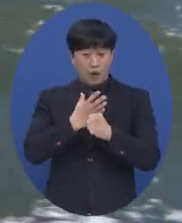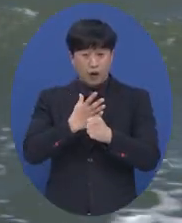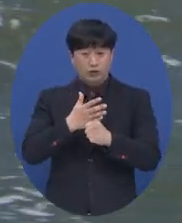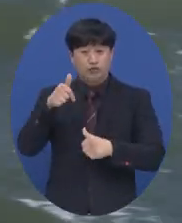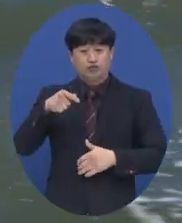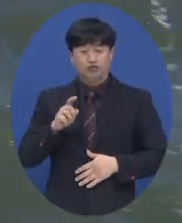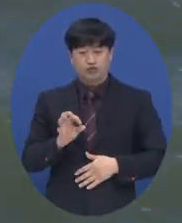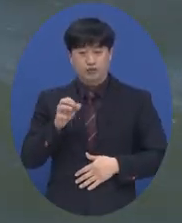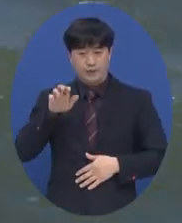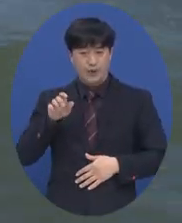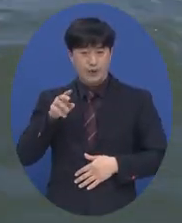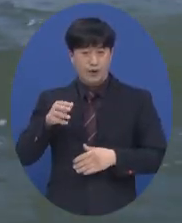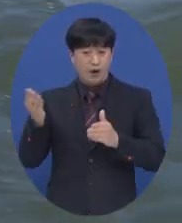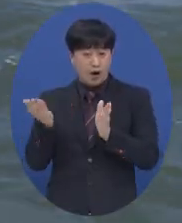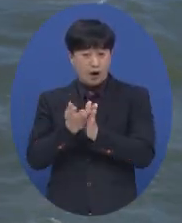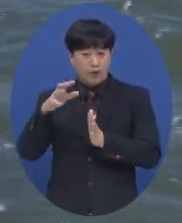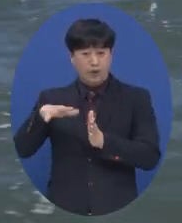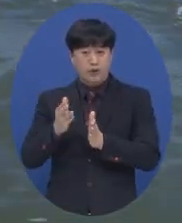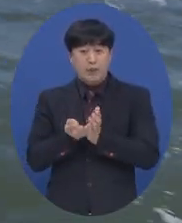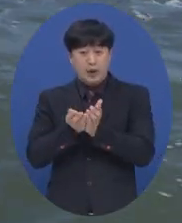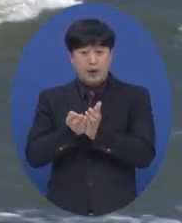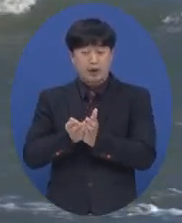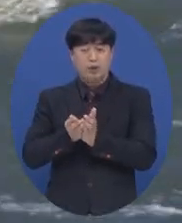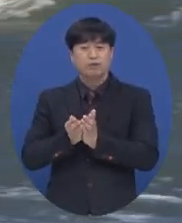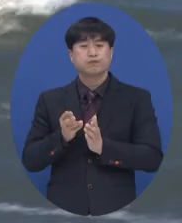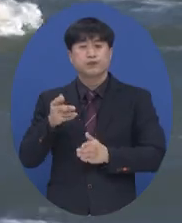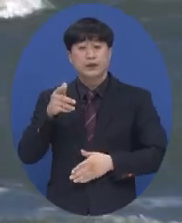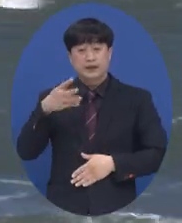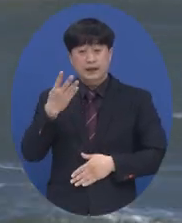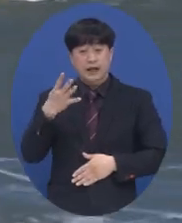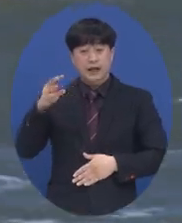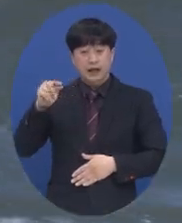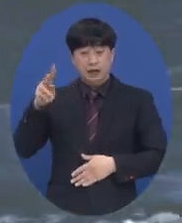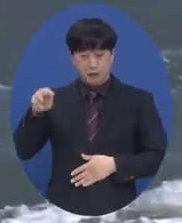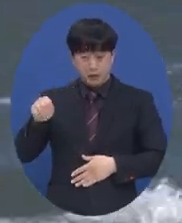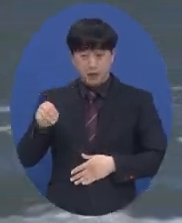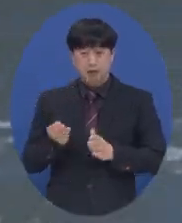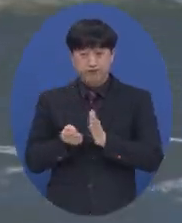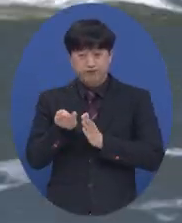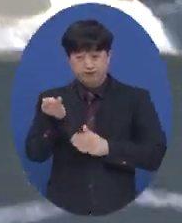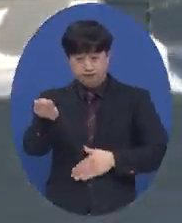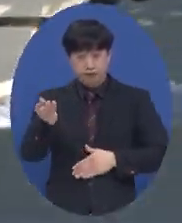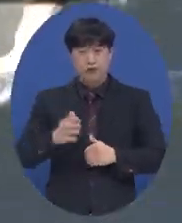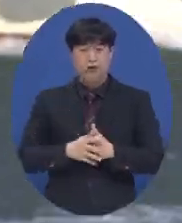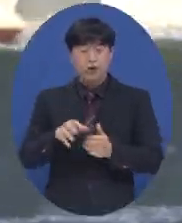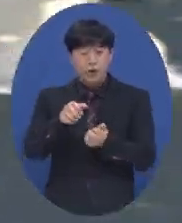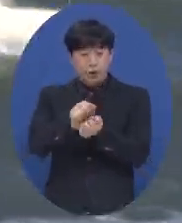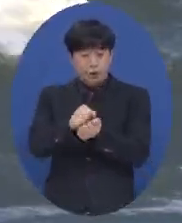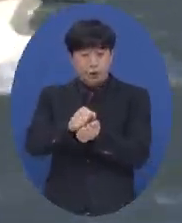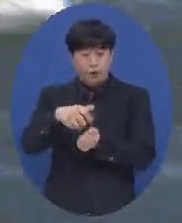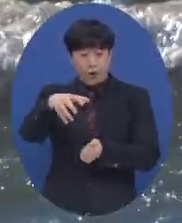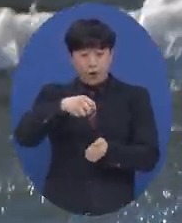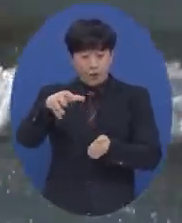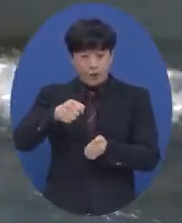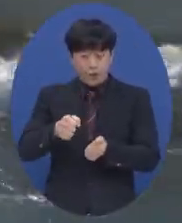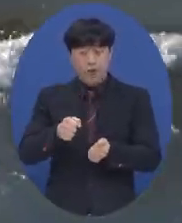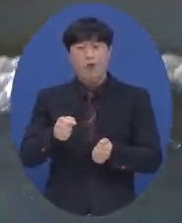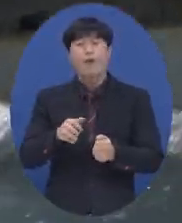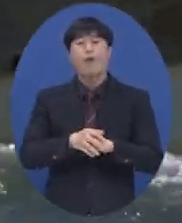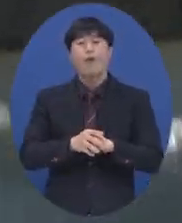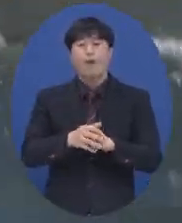화성시 궁평항에서 배를 타고 약 4km 갔습니다. 조개 채취용 배에서 어부들의 조업이